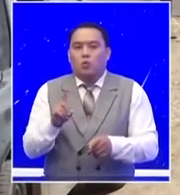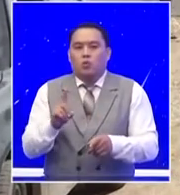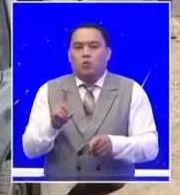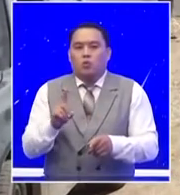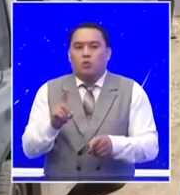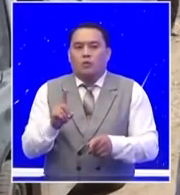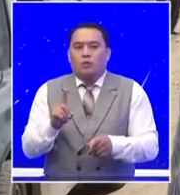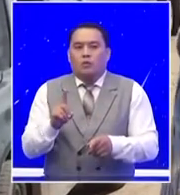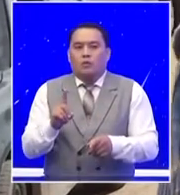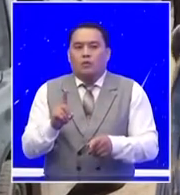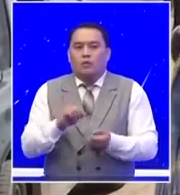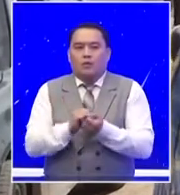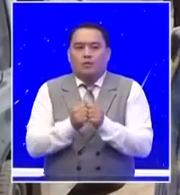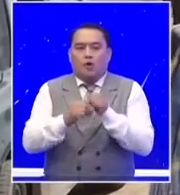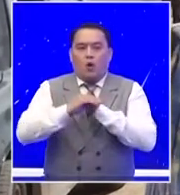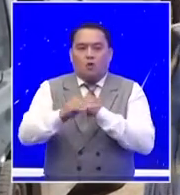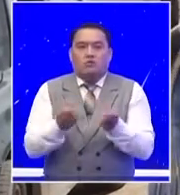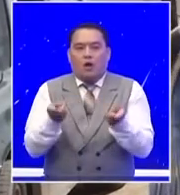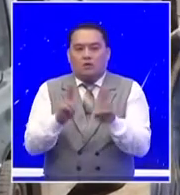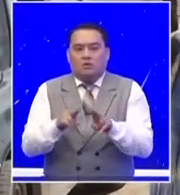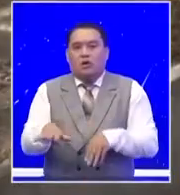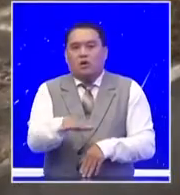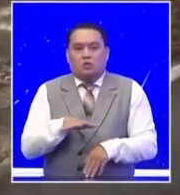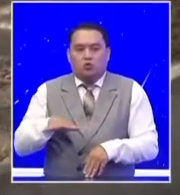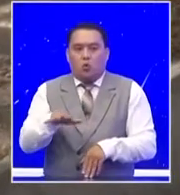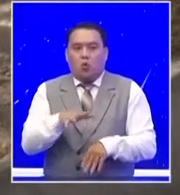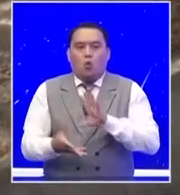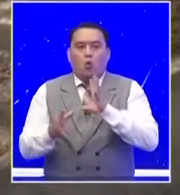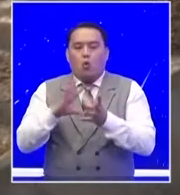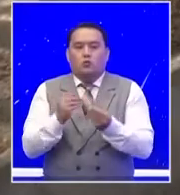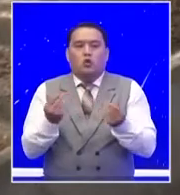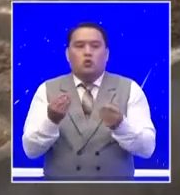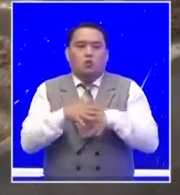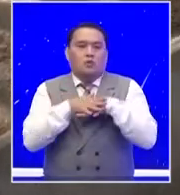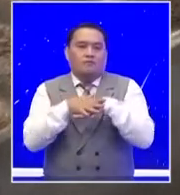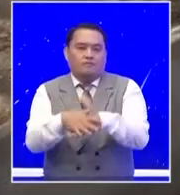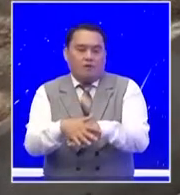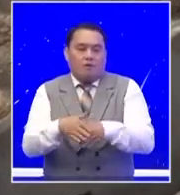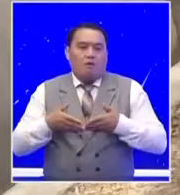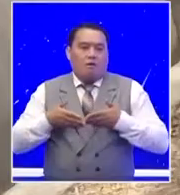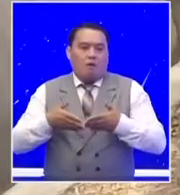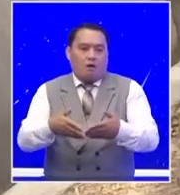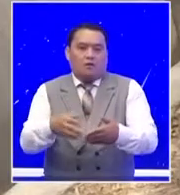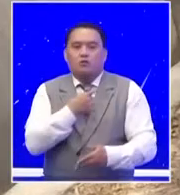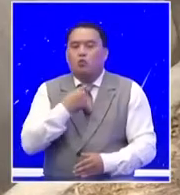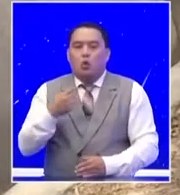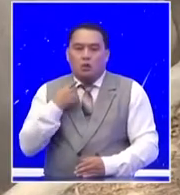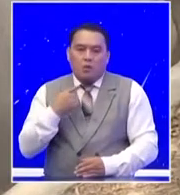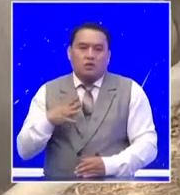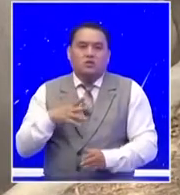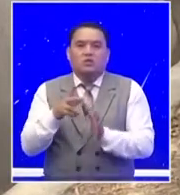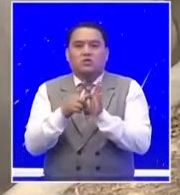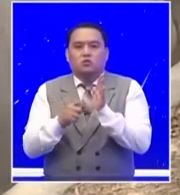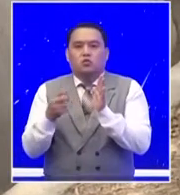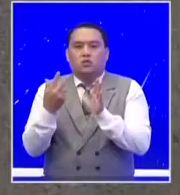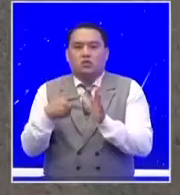и положить асфальтобетон осталось вот на этом участке. Общая сумма, выделенная на реконструкцию арочных сетей областного центра, составляет